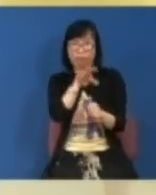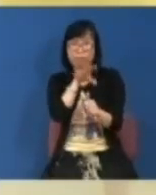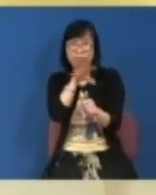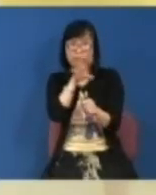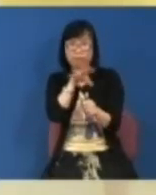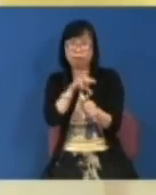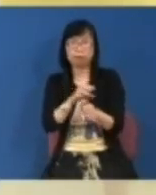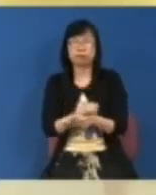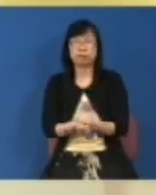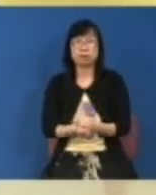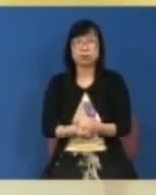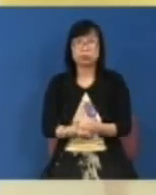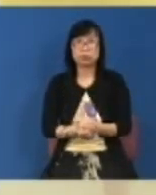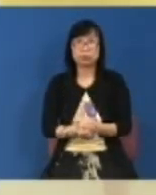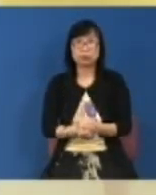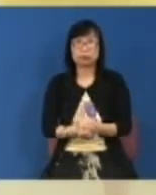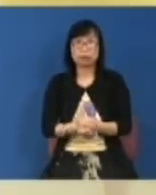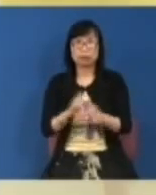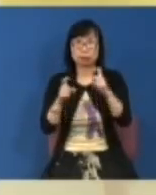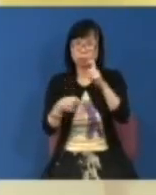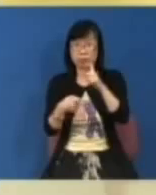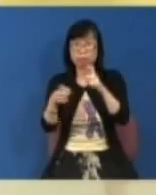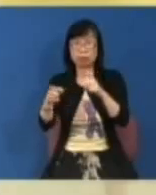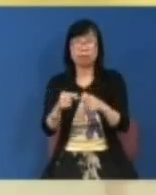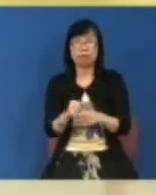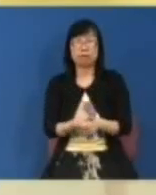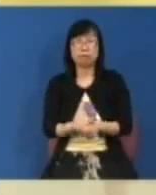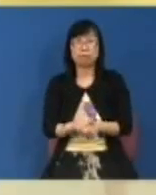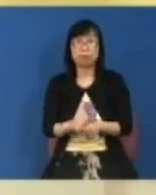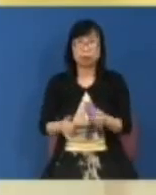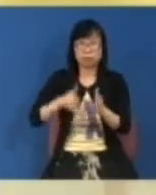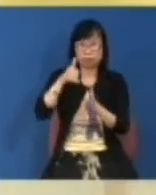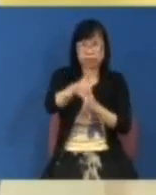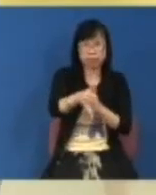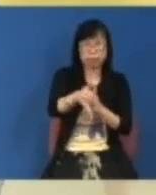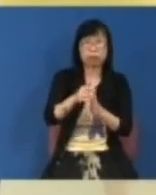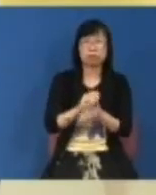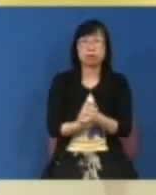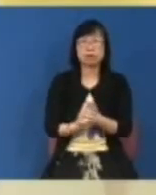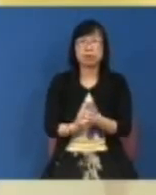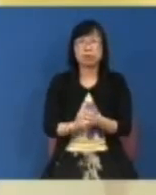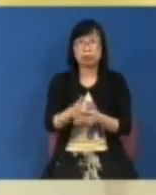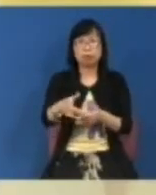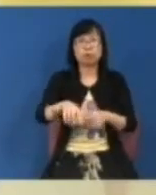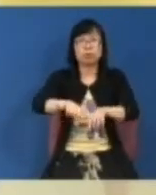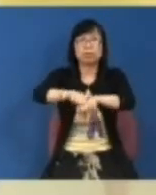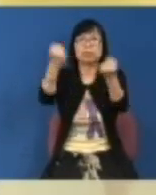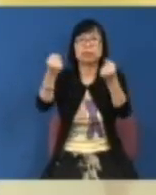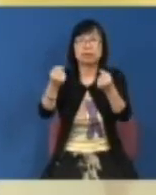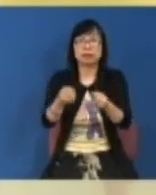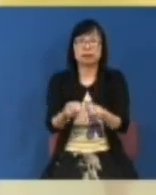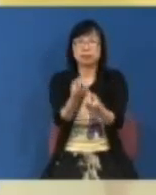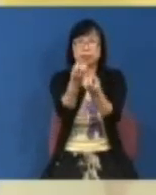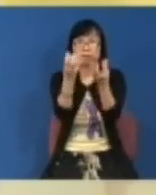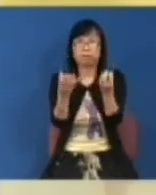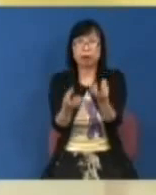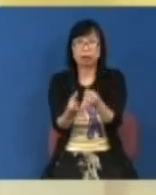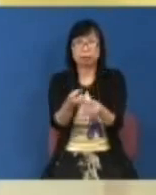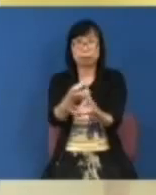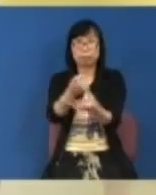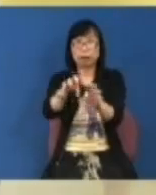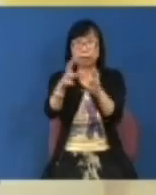嘢，咁你到底係譴責破門咧，入咗去嘅嘢咧？入咗去嘅嘢其實最大件事就係話跳上張台同埋整爛咗啲花盆啦，係咪？如果